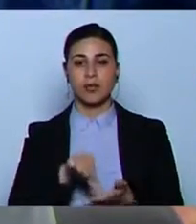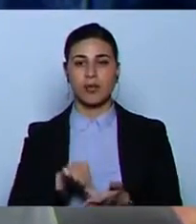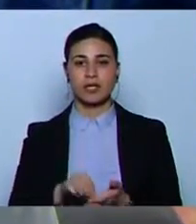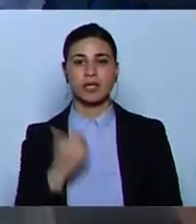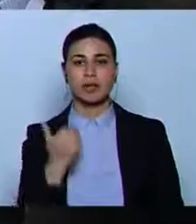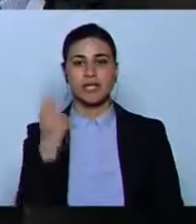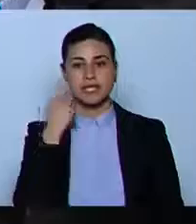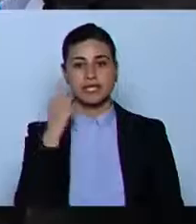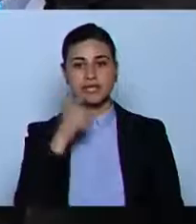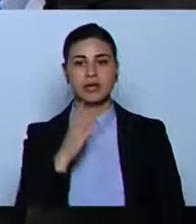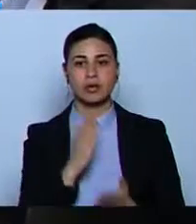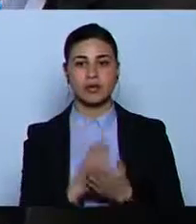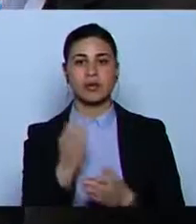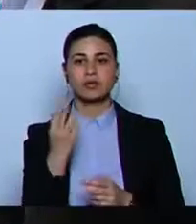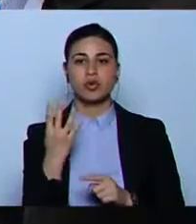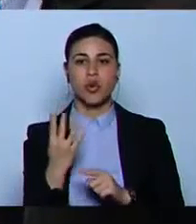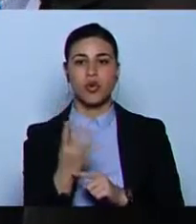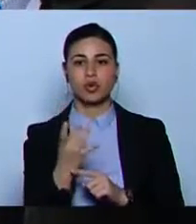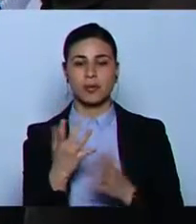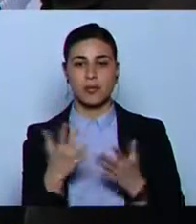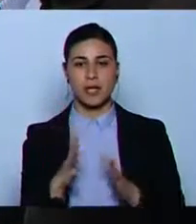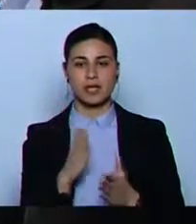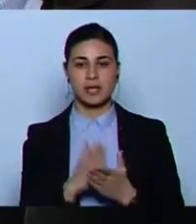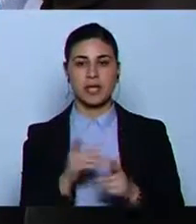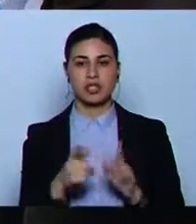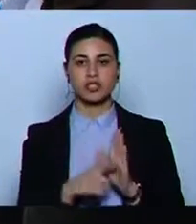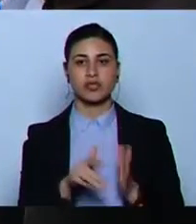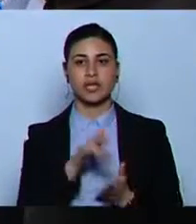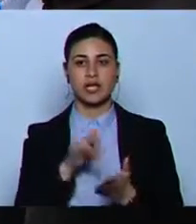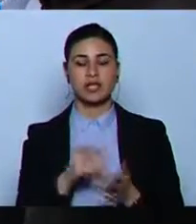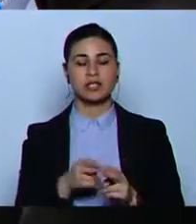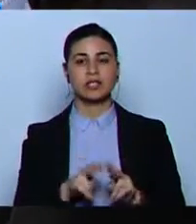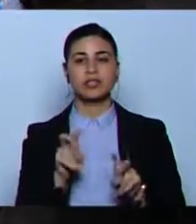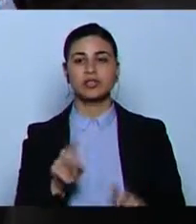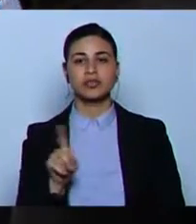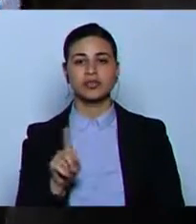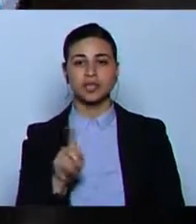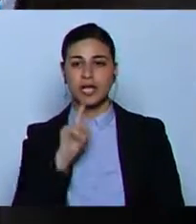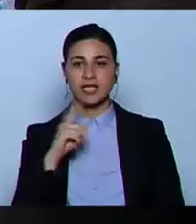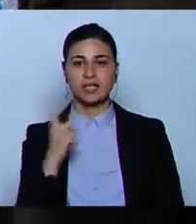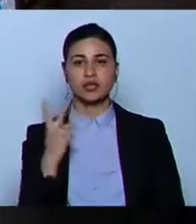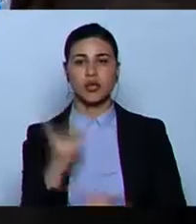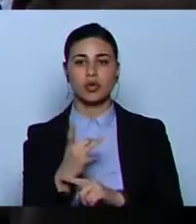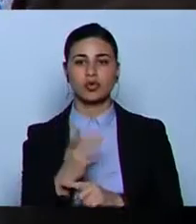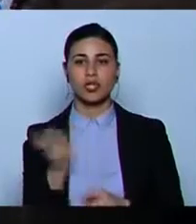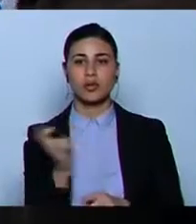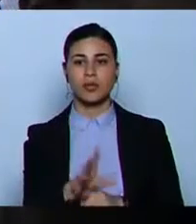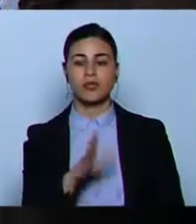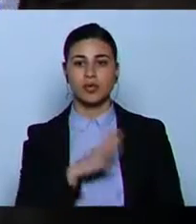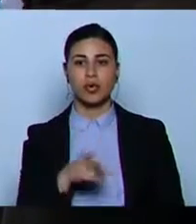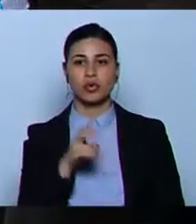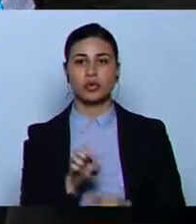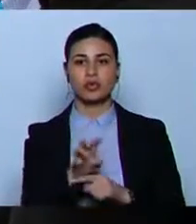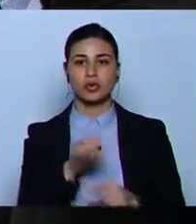მიერ ინიცირებული გვაქვს, გაოთხმაგებული ამ 7 ქალაქში. გაოთხმაგებული, ეს რას ნიშნავს, ვიცით? წელიწადში ორჯერ თუ მოდიოდა